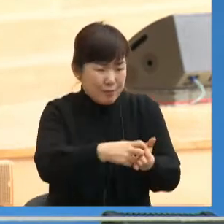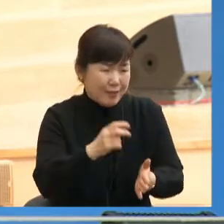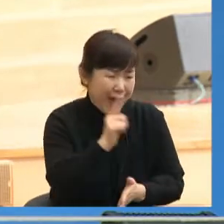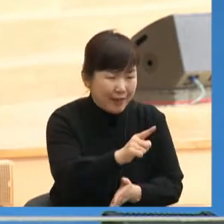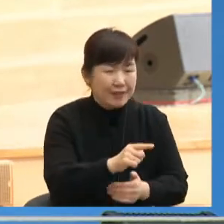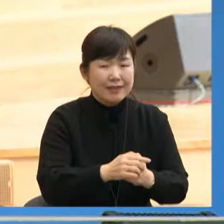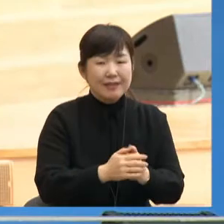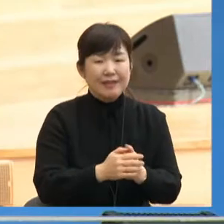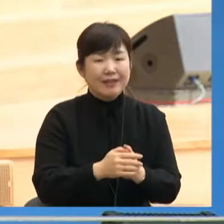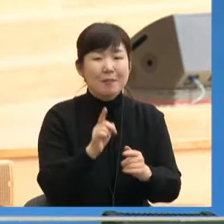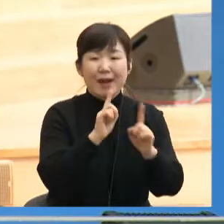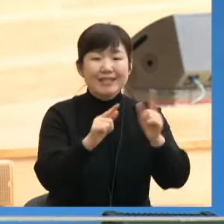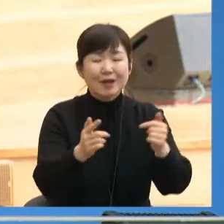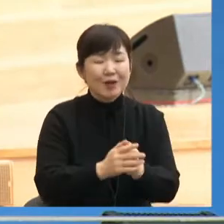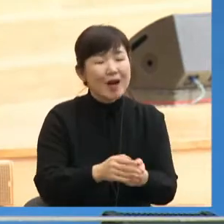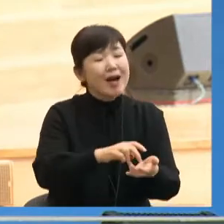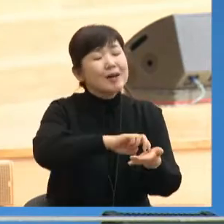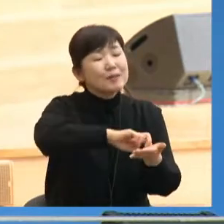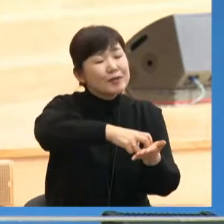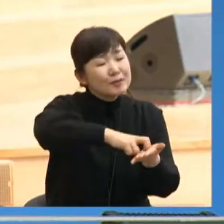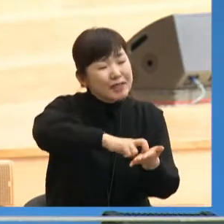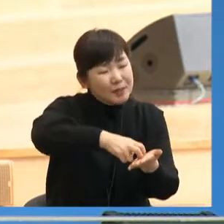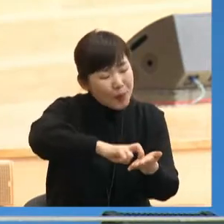않았고 무비보셋아.